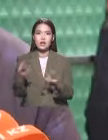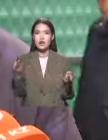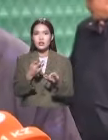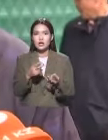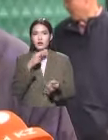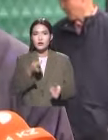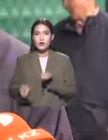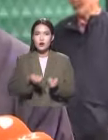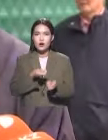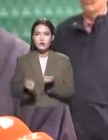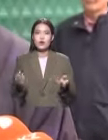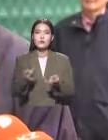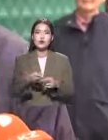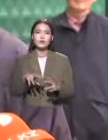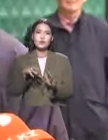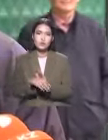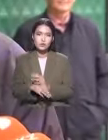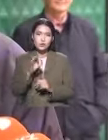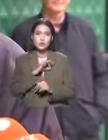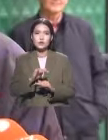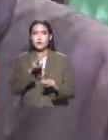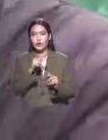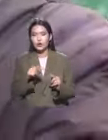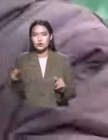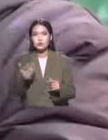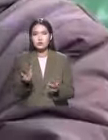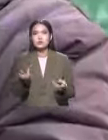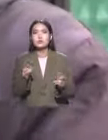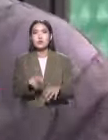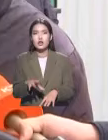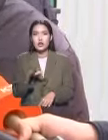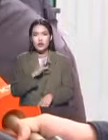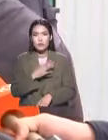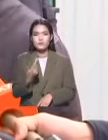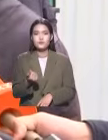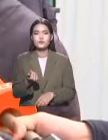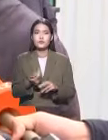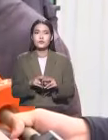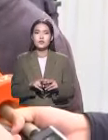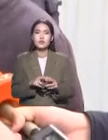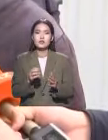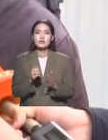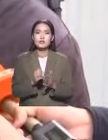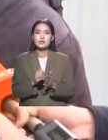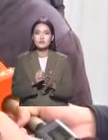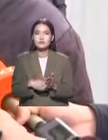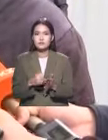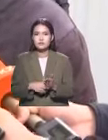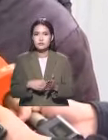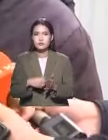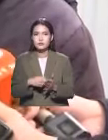кеткеннен кейін сварка келе жатыр ана бізге. Нағаннан кейін ол сварка келгеннен керек не? Қанжылап тұру мен жоқ. Не сұмдық бұл? Не